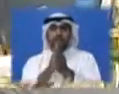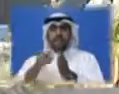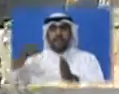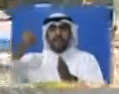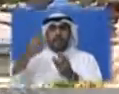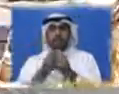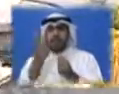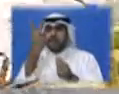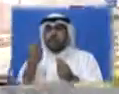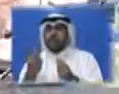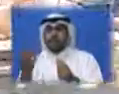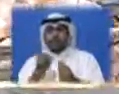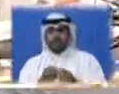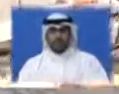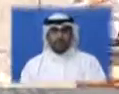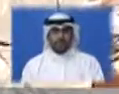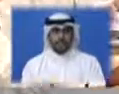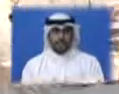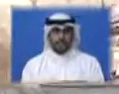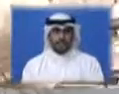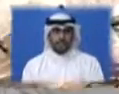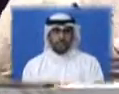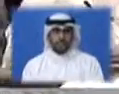وفقد الجنسية من 7 آخرين.